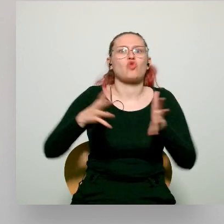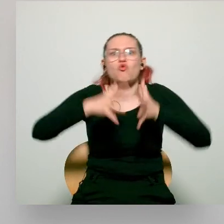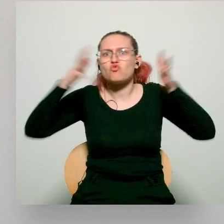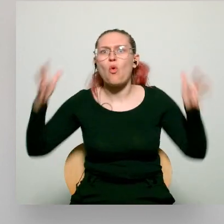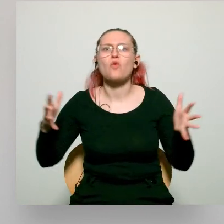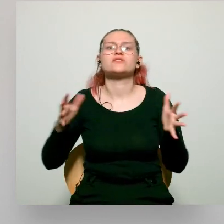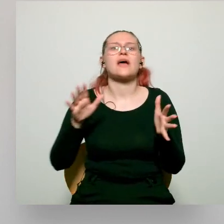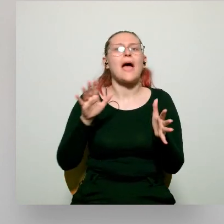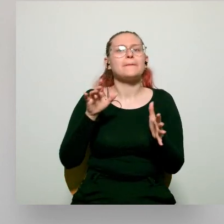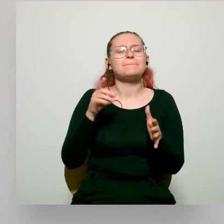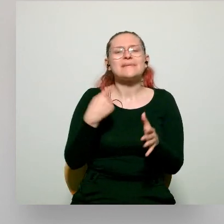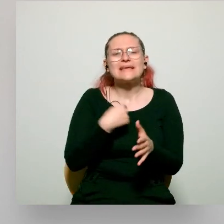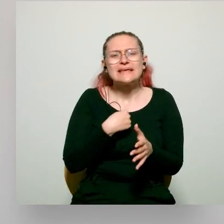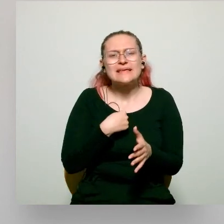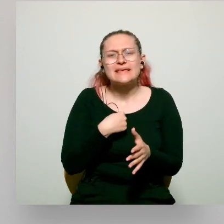nieco